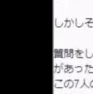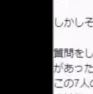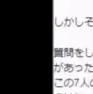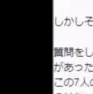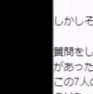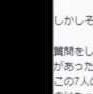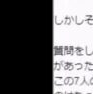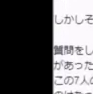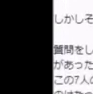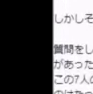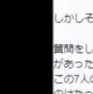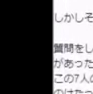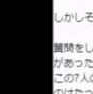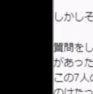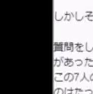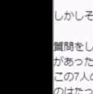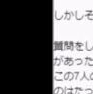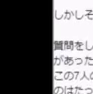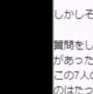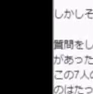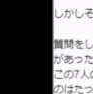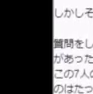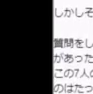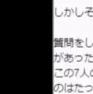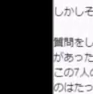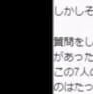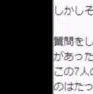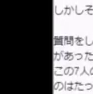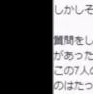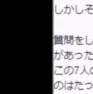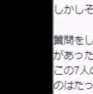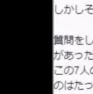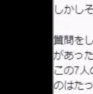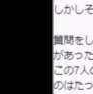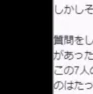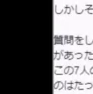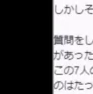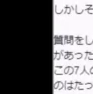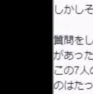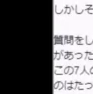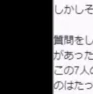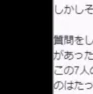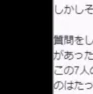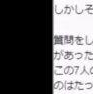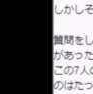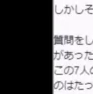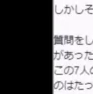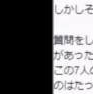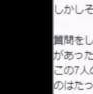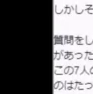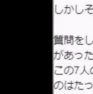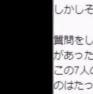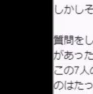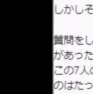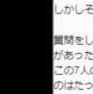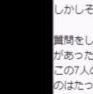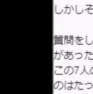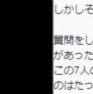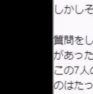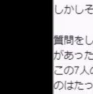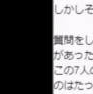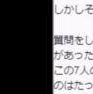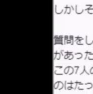か答弁差別です知事に耳障りの悪いことを議員の質問を明らかに排除して